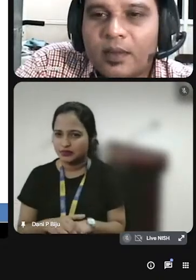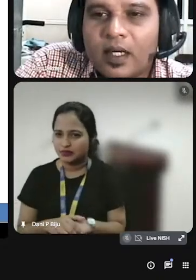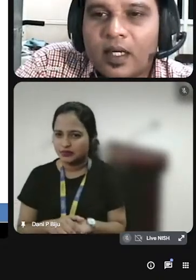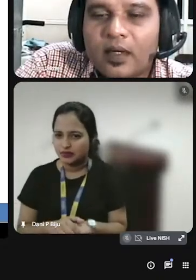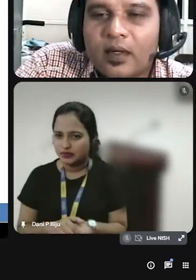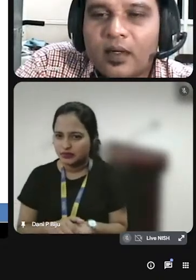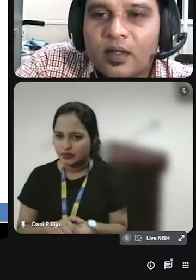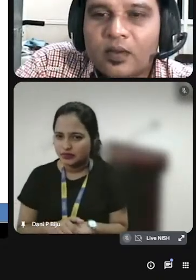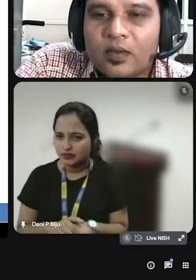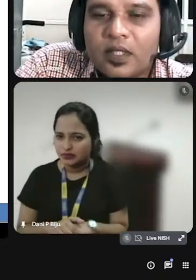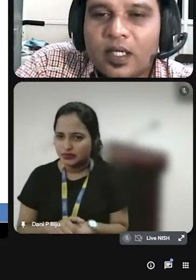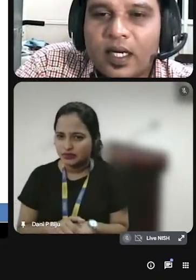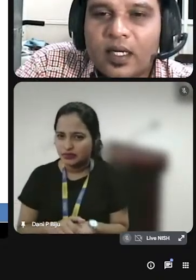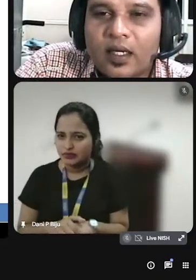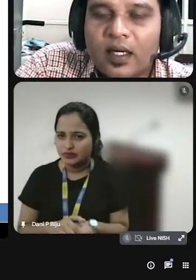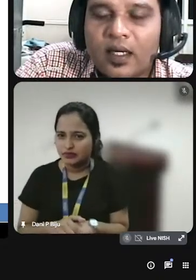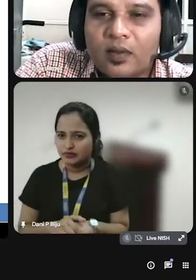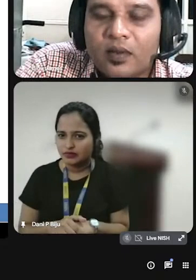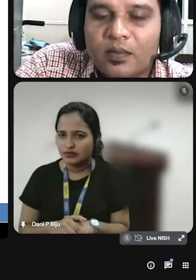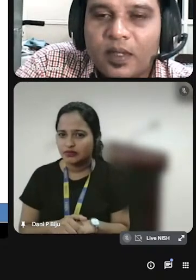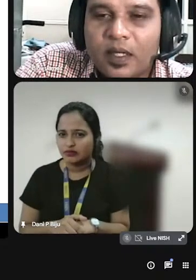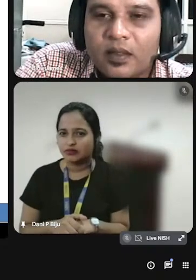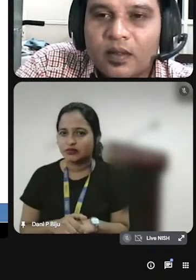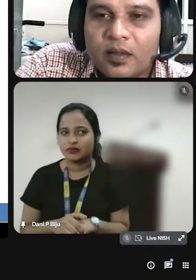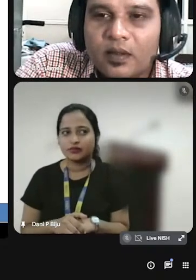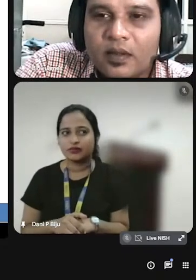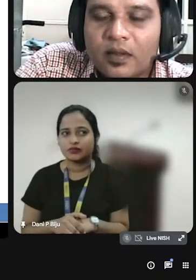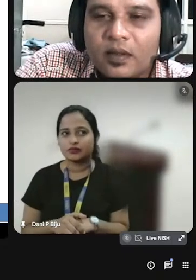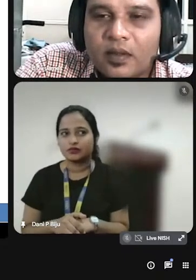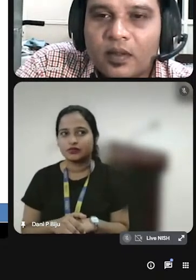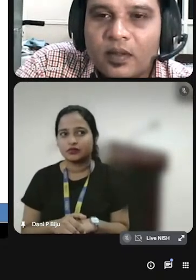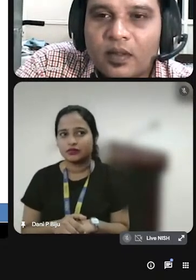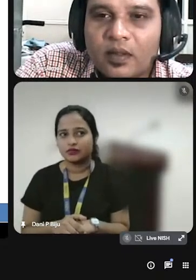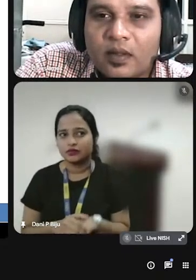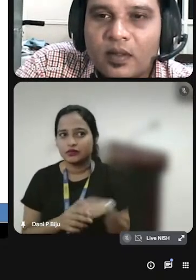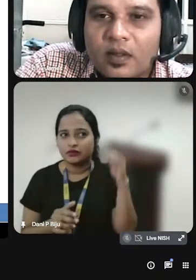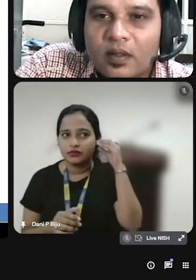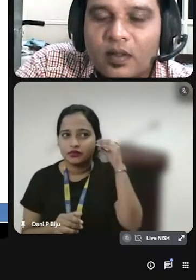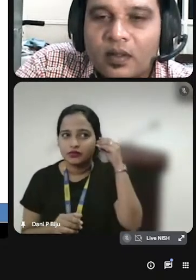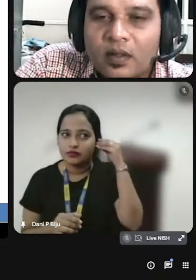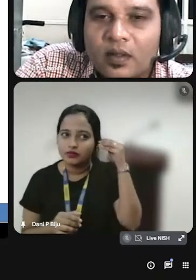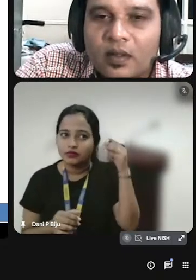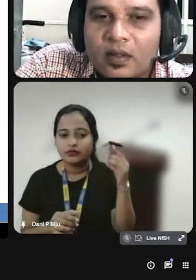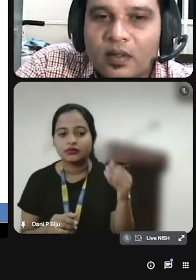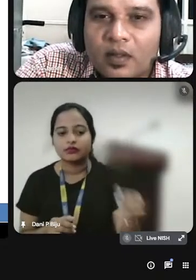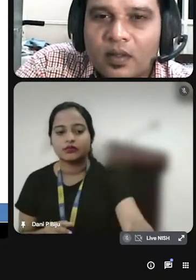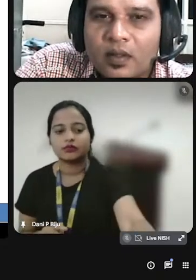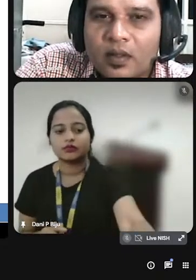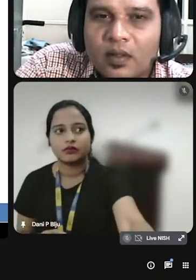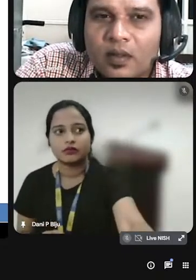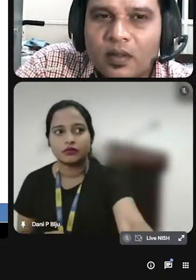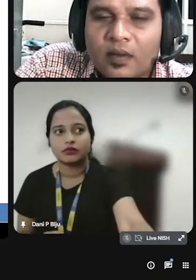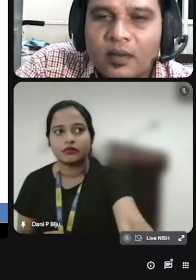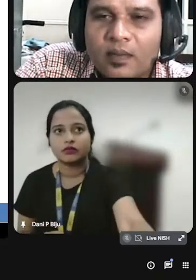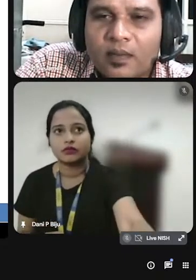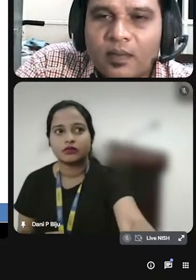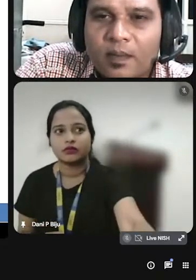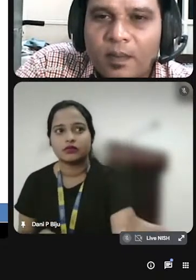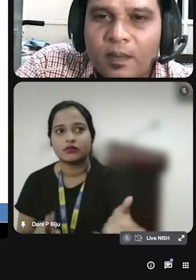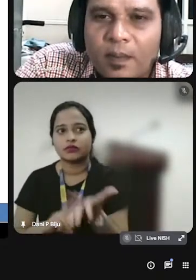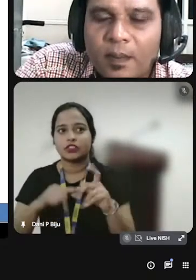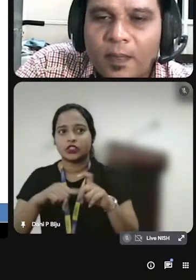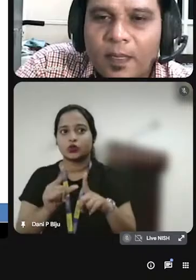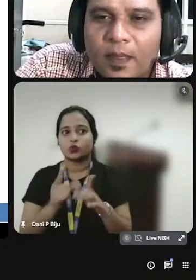ടെക്നിക്കൽ പീപ്പിൾ ആരെങ്കിലും ആ ക്വസ്റ്റ്യൻ കേട്ടെങ്കിൽ എനിക്കൊന്നും പറഞ്ഞു. സാർ, ന്യൂറോളജി വിഭാഗത്തിലുള്ള ആളോ